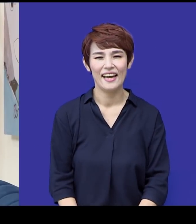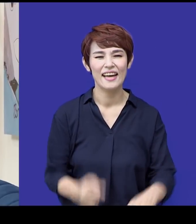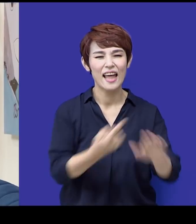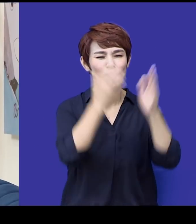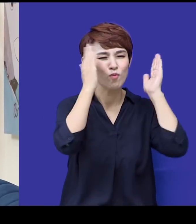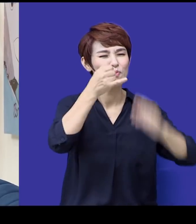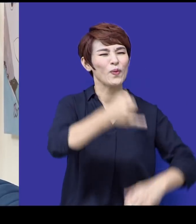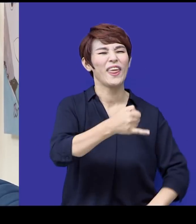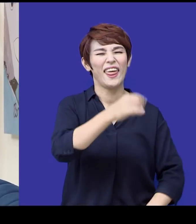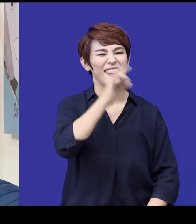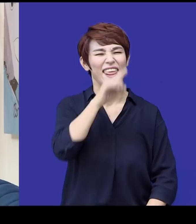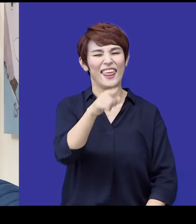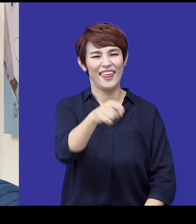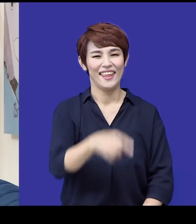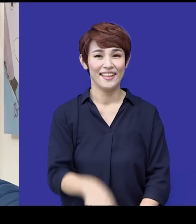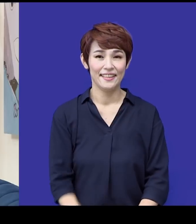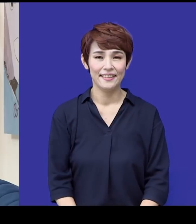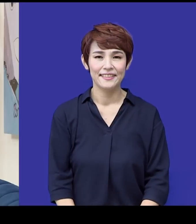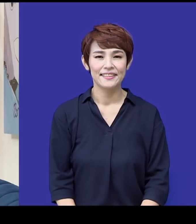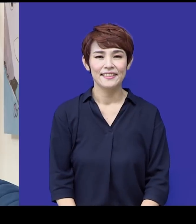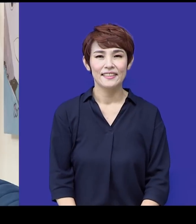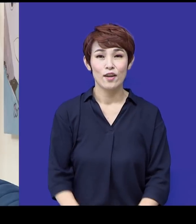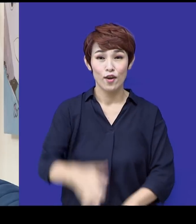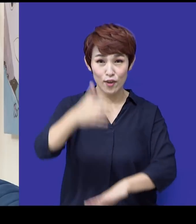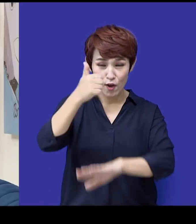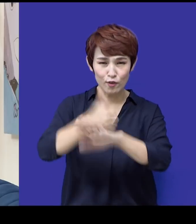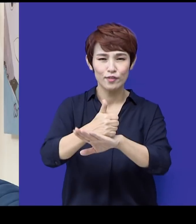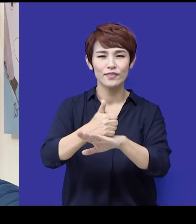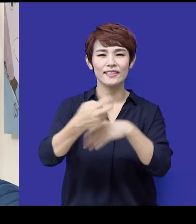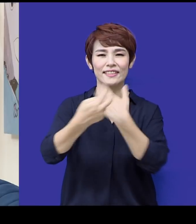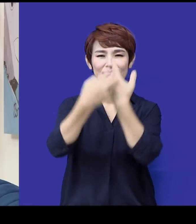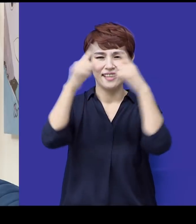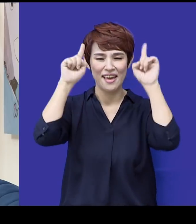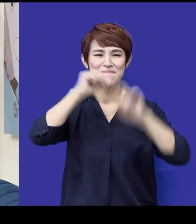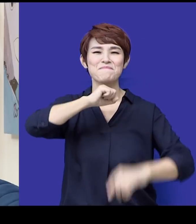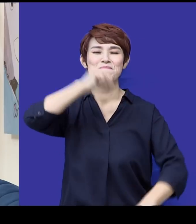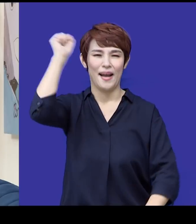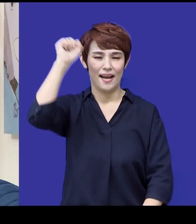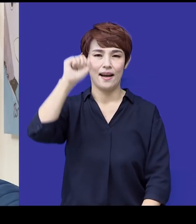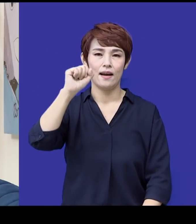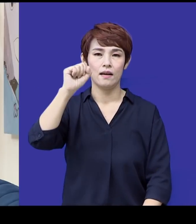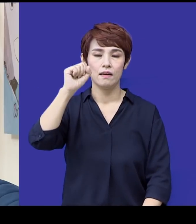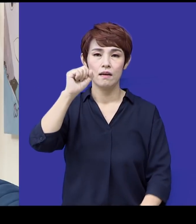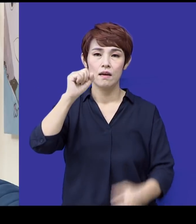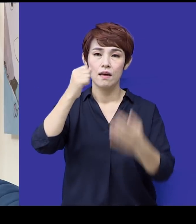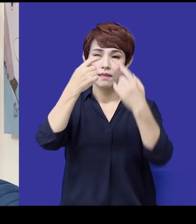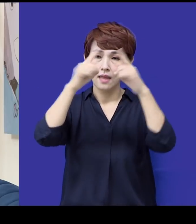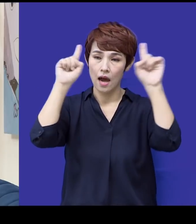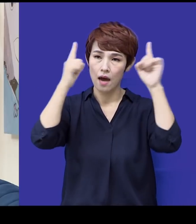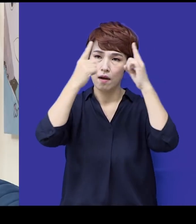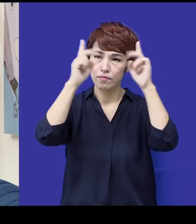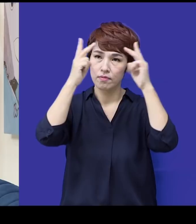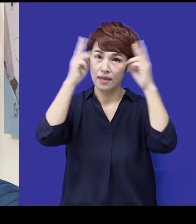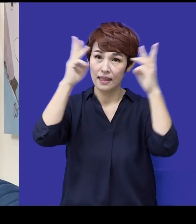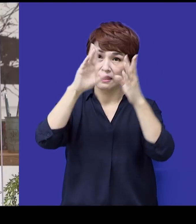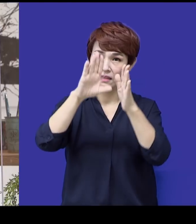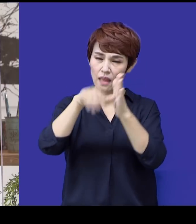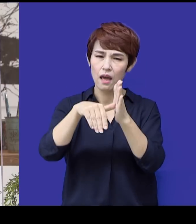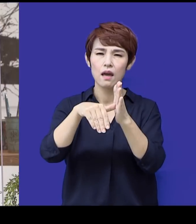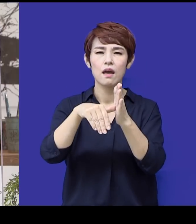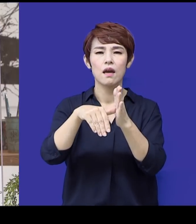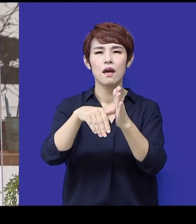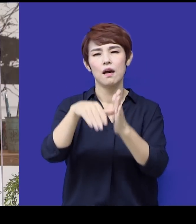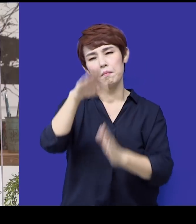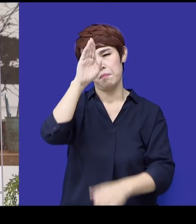그래서 이제 들어가게 됐는데 대학교 본과 3, 4학년 때 또 이제 아팠죠.